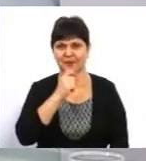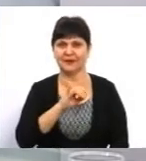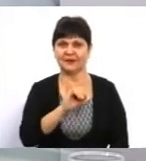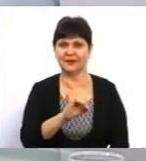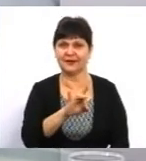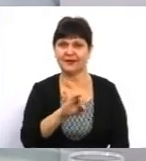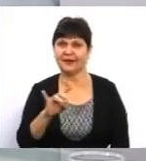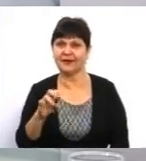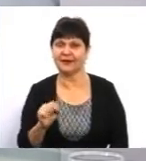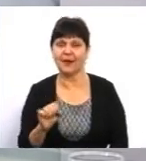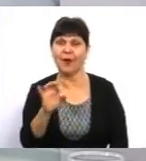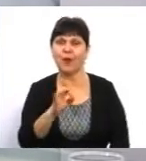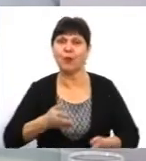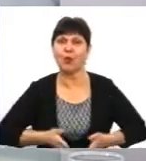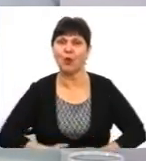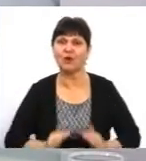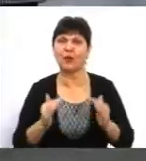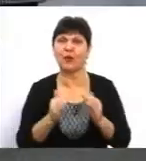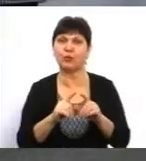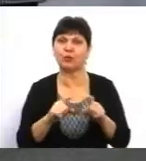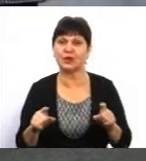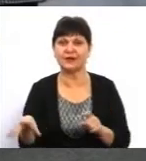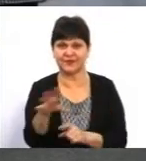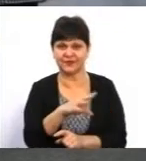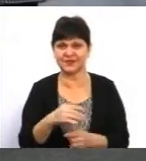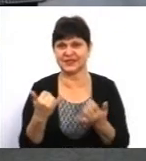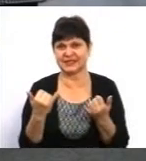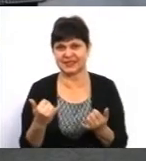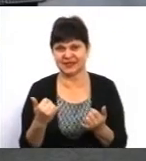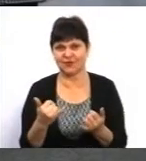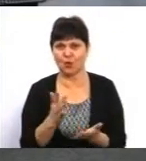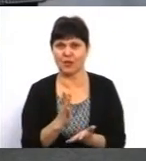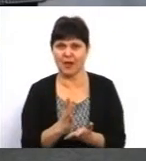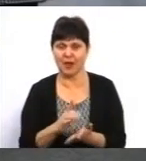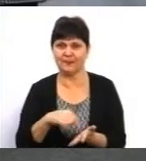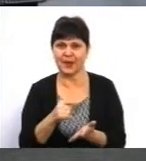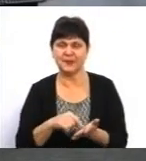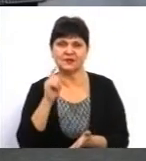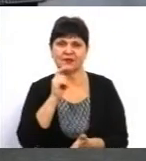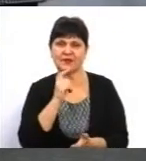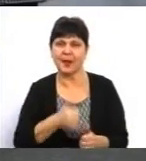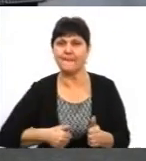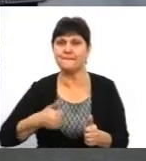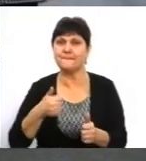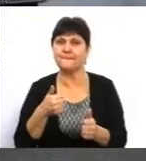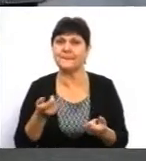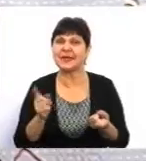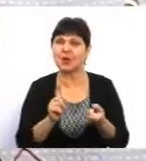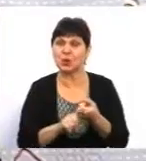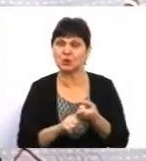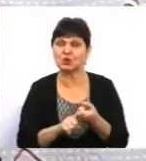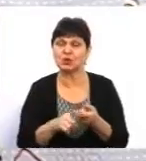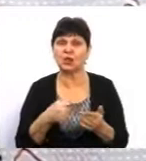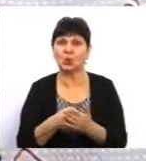про пологові будинки, чи всі сьогодні з наявних у місті Вінниці підключені до сервісу і мають змогу надавати ось, власне,